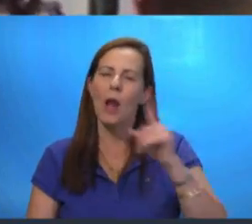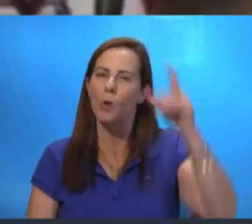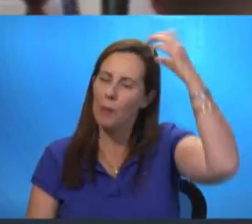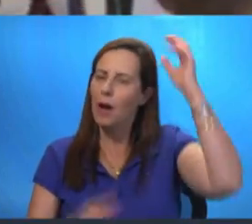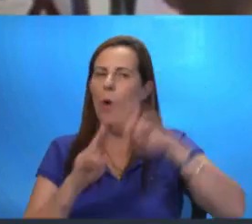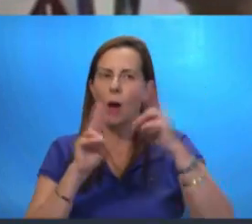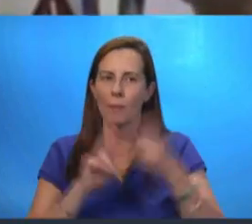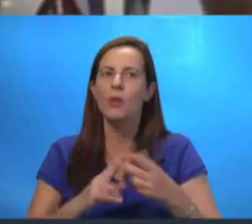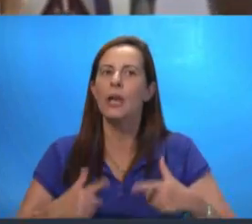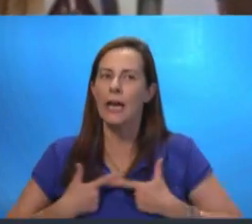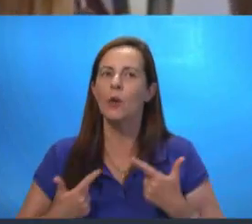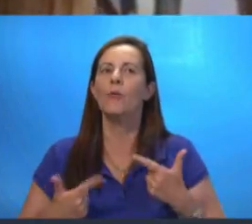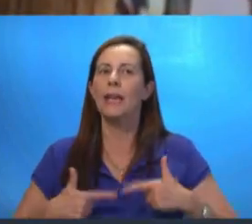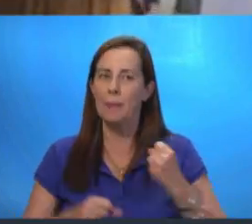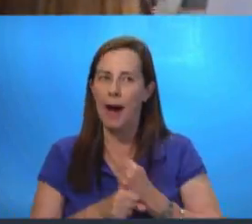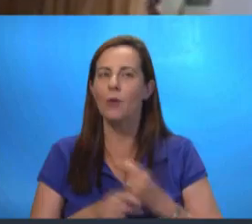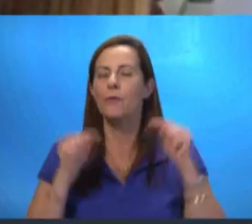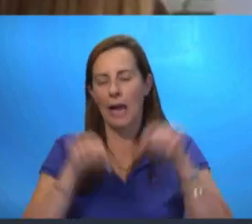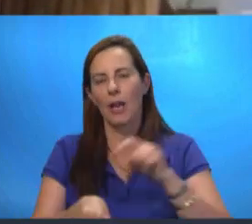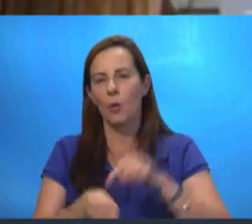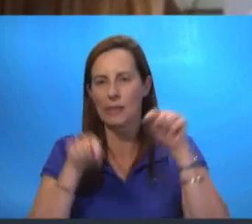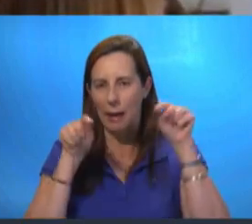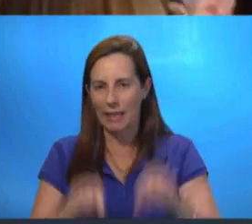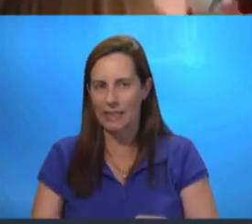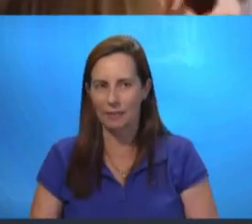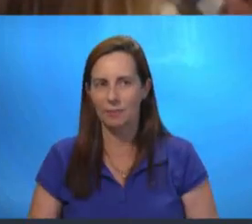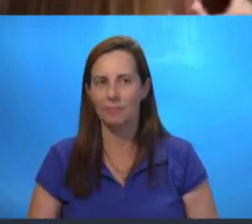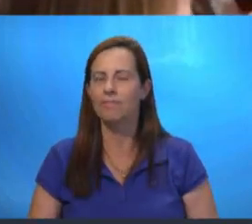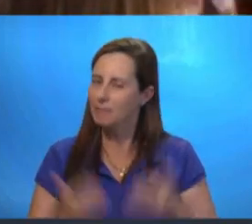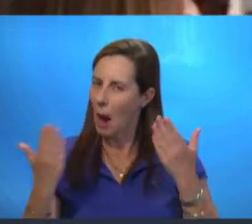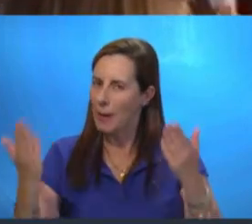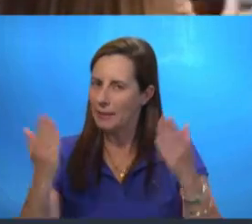מלך העולם שהחיינו וקיימנו והגיענו לזמן הזה.